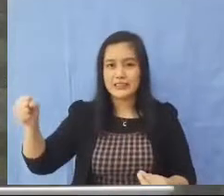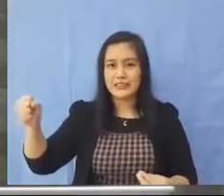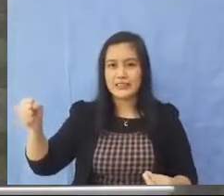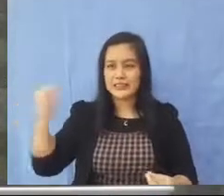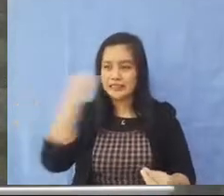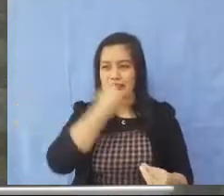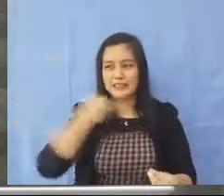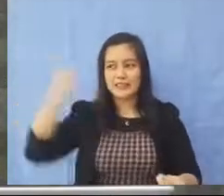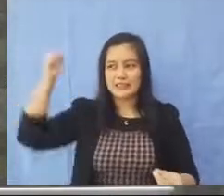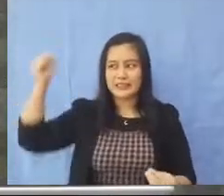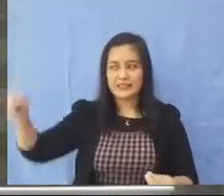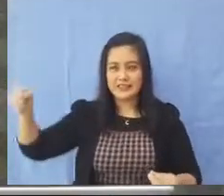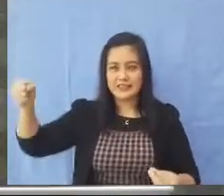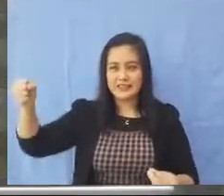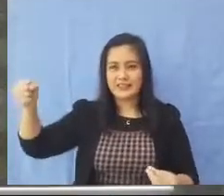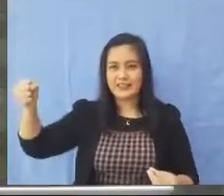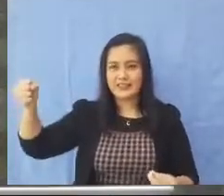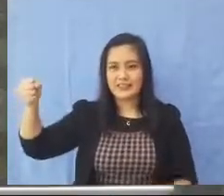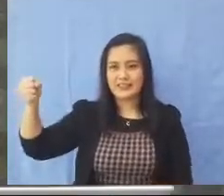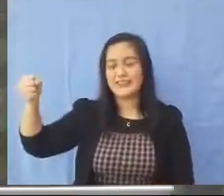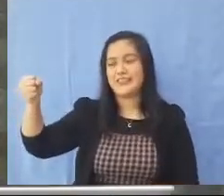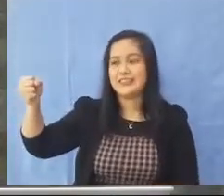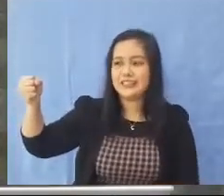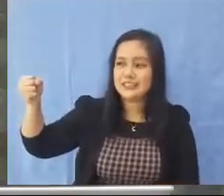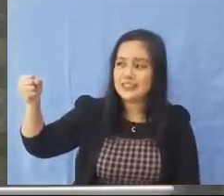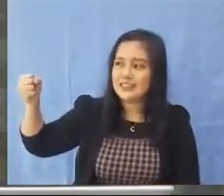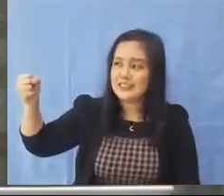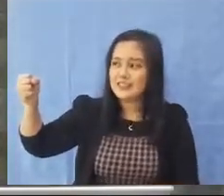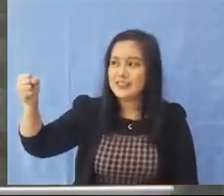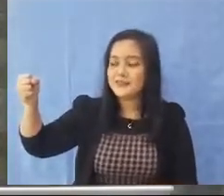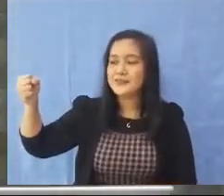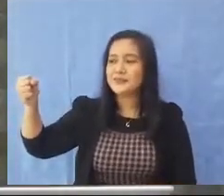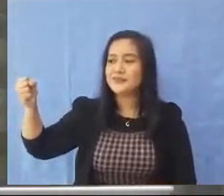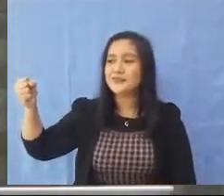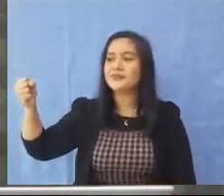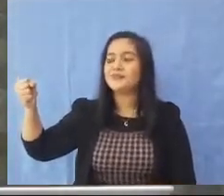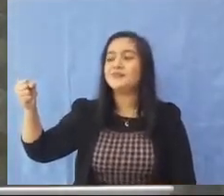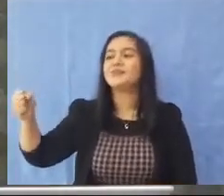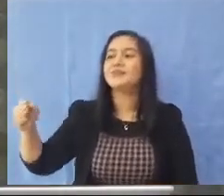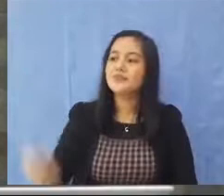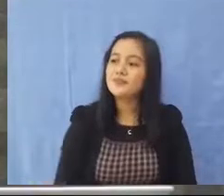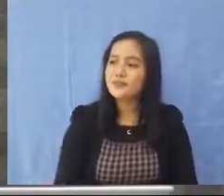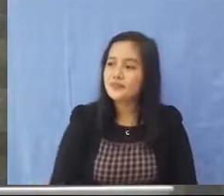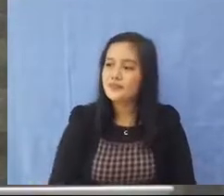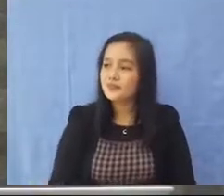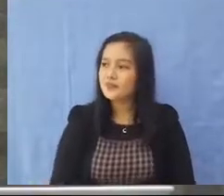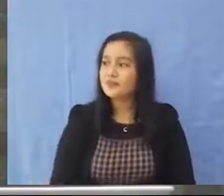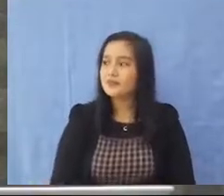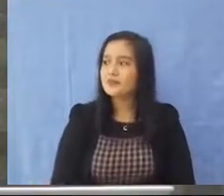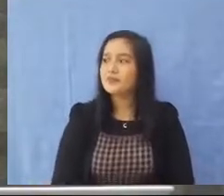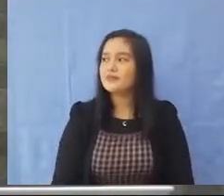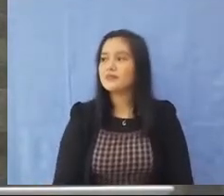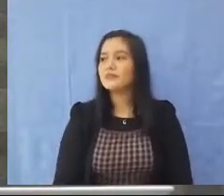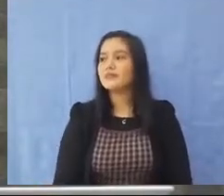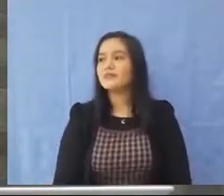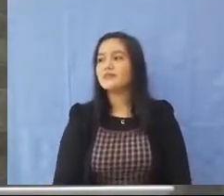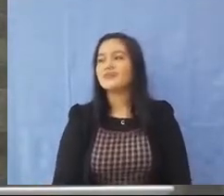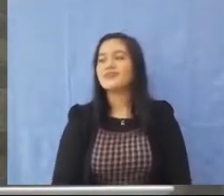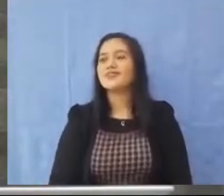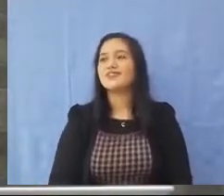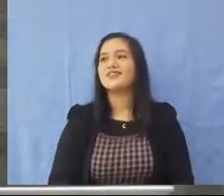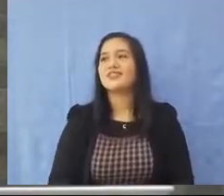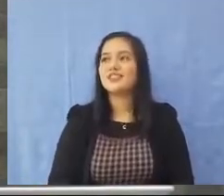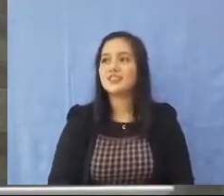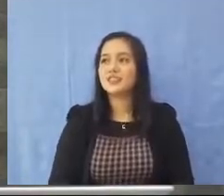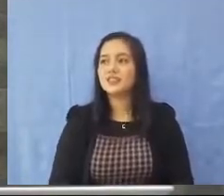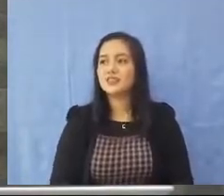Hindi siya sumasagot. Hindi. Si ano pala yun? Si Joshua pala yung in-offer. Hindi. Si